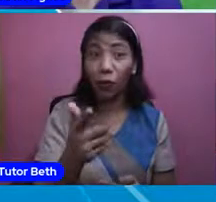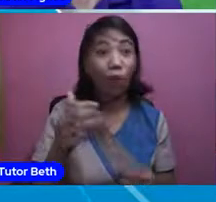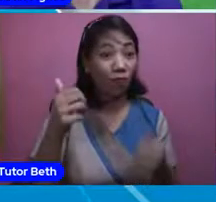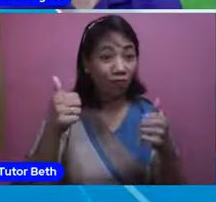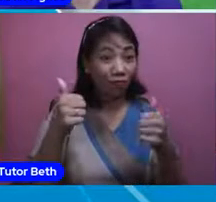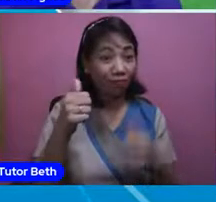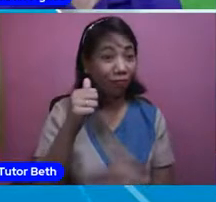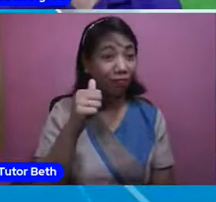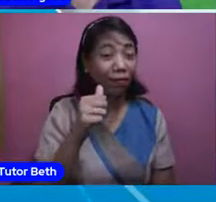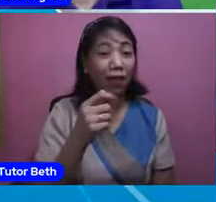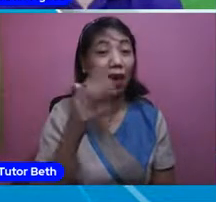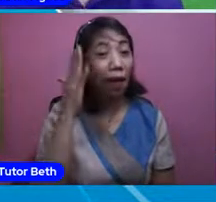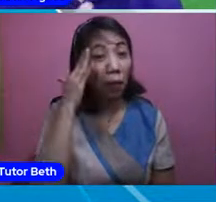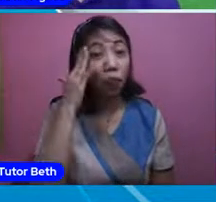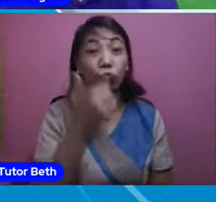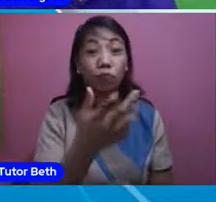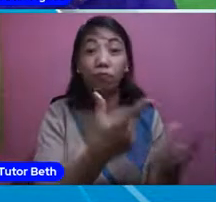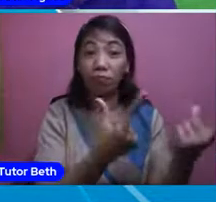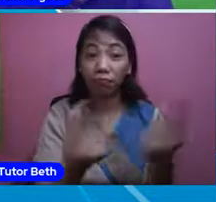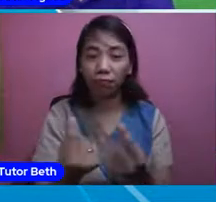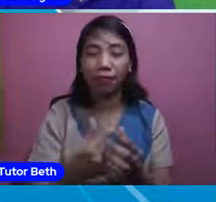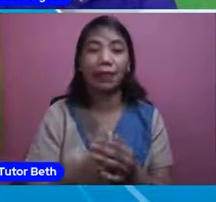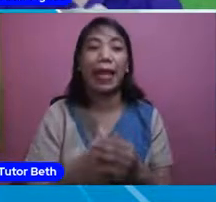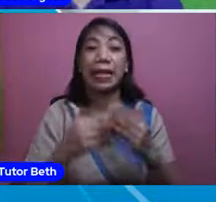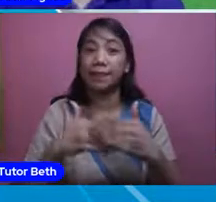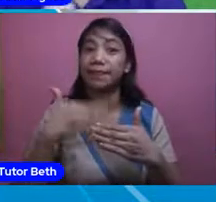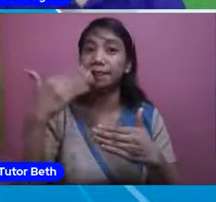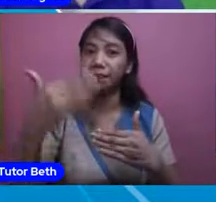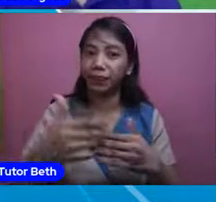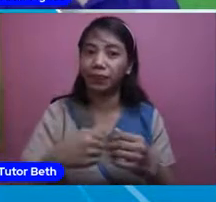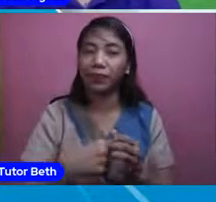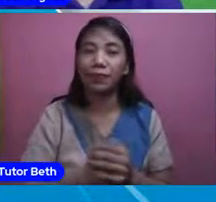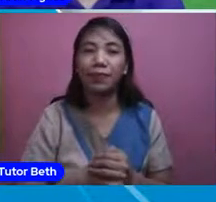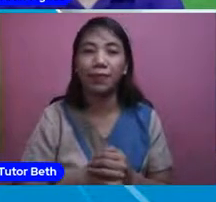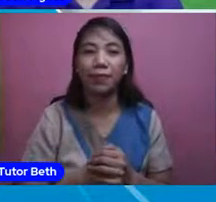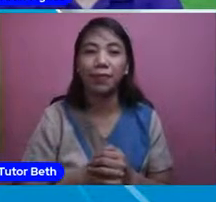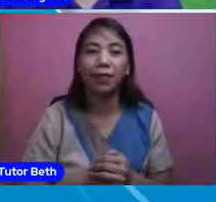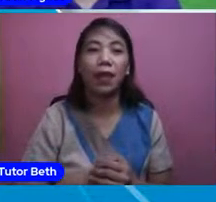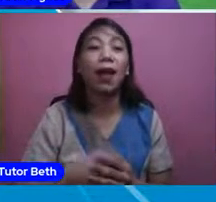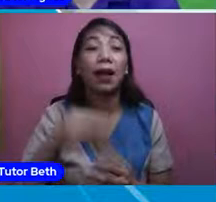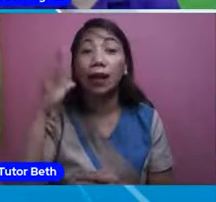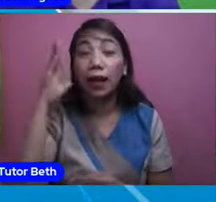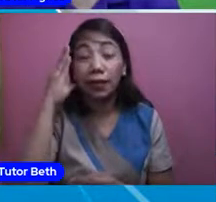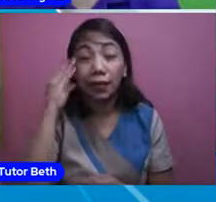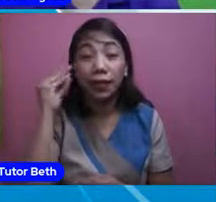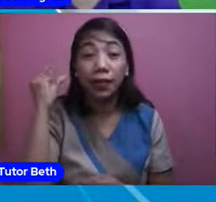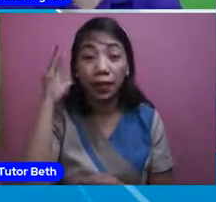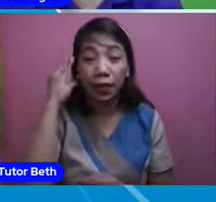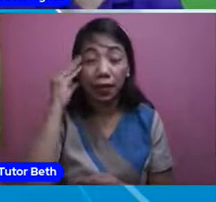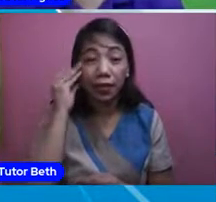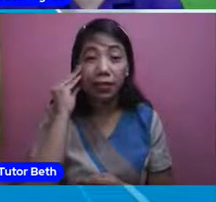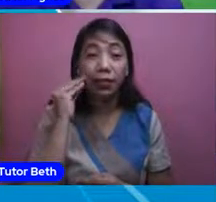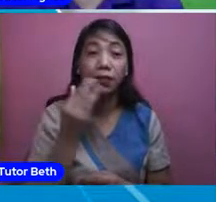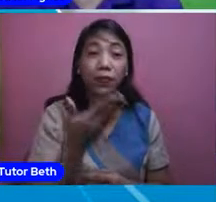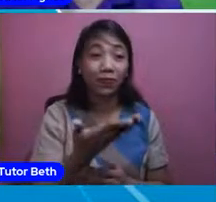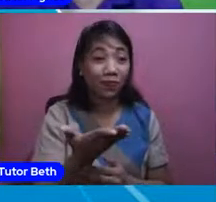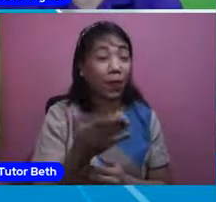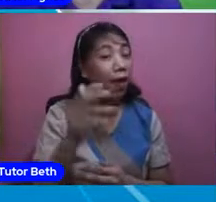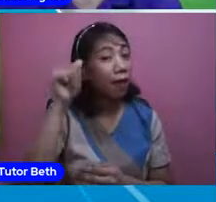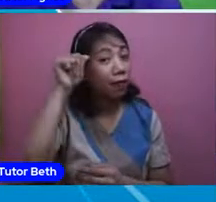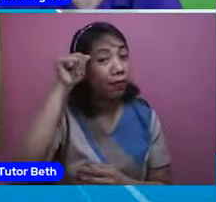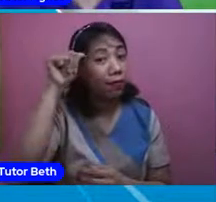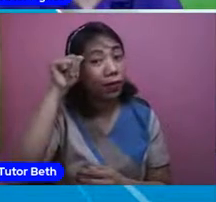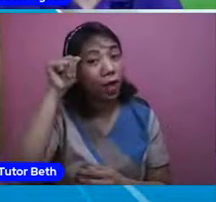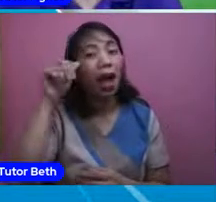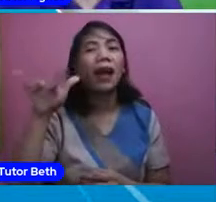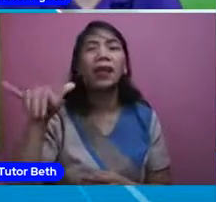Okay, next. I-continue natin. Ang nararanasan daw ni Alvin na